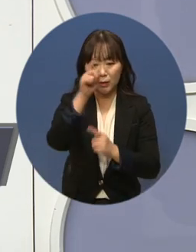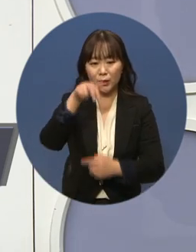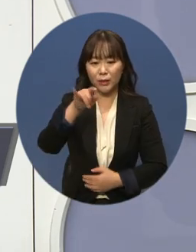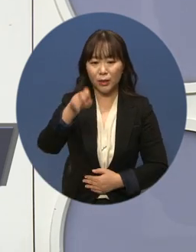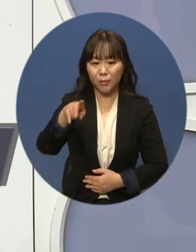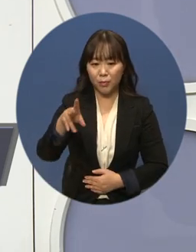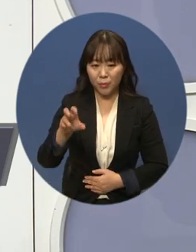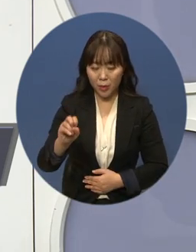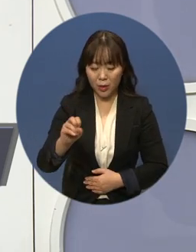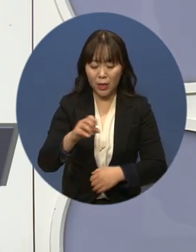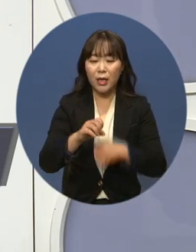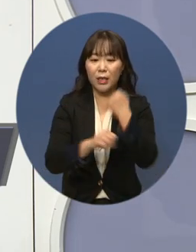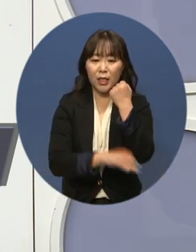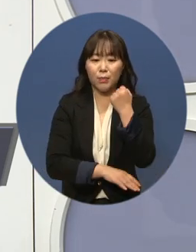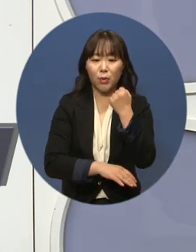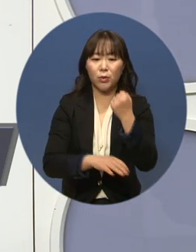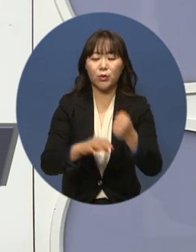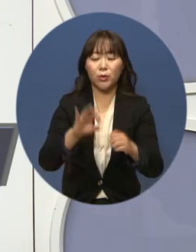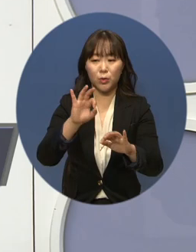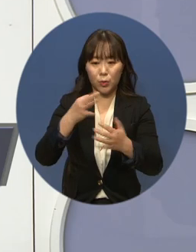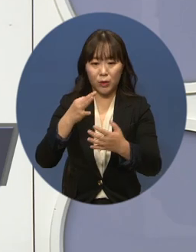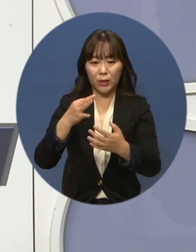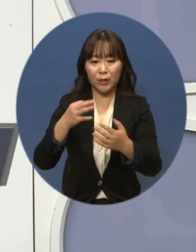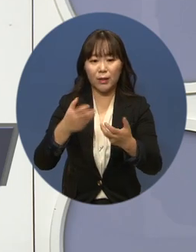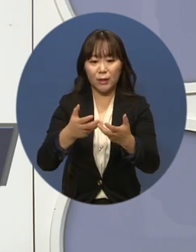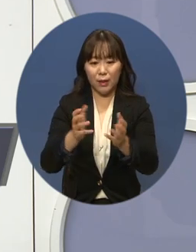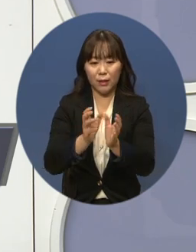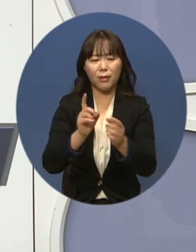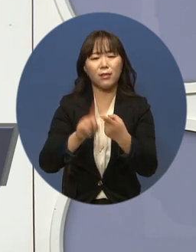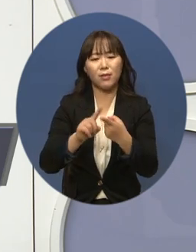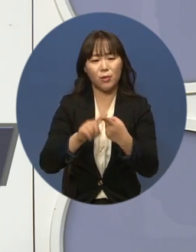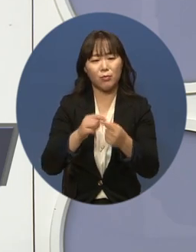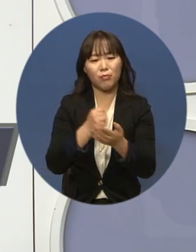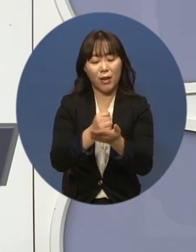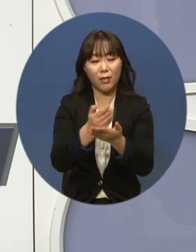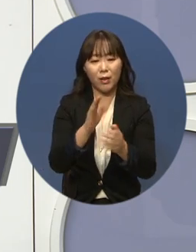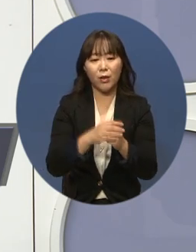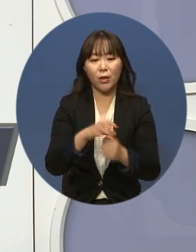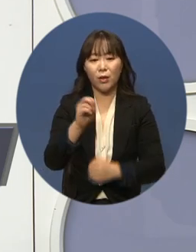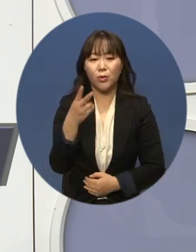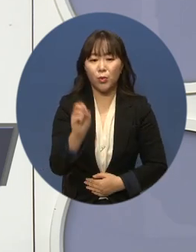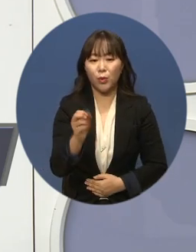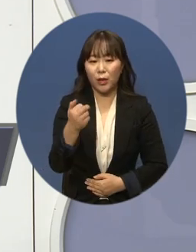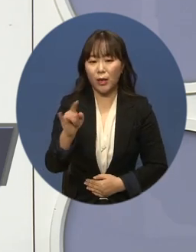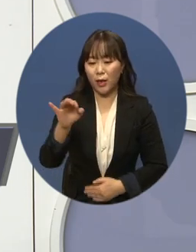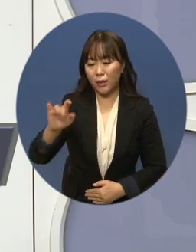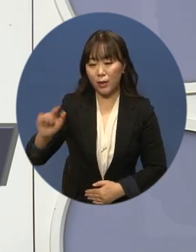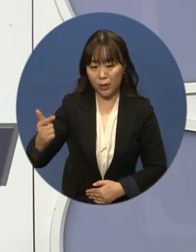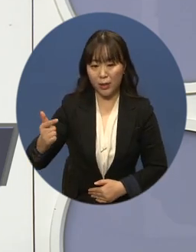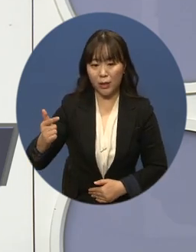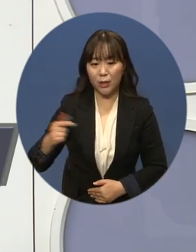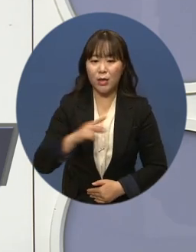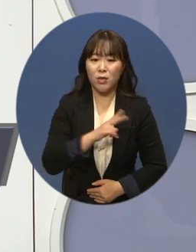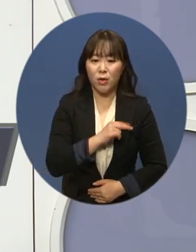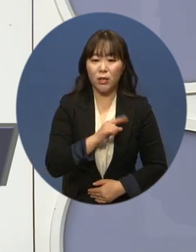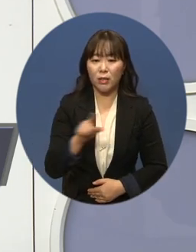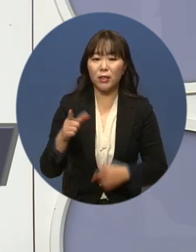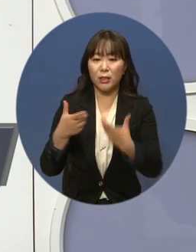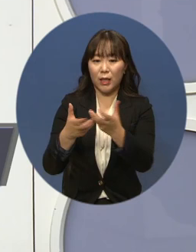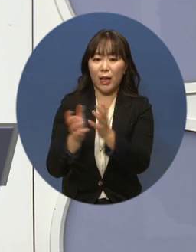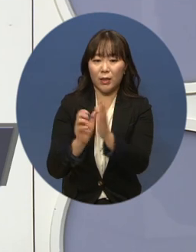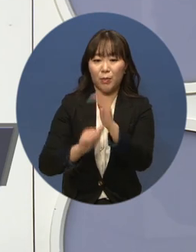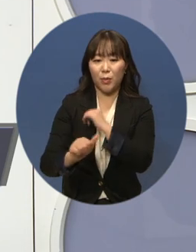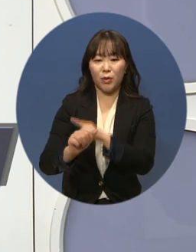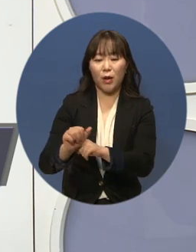지사하고 기본소득당에서 이제 기본소득을 주장하시는데 그 용혜인 의원이라고 기본소득당 대표가 있는데 네. 한